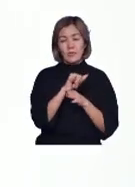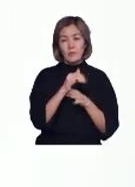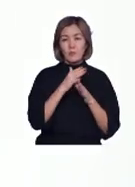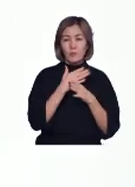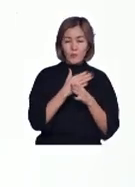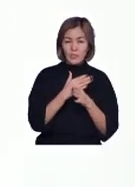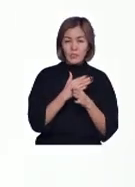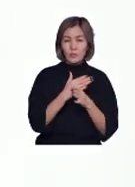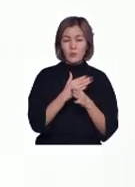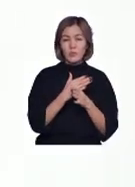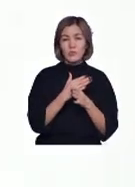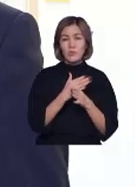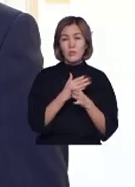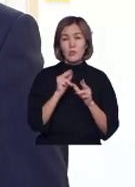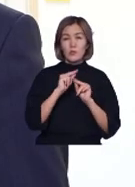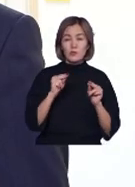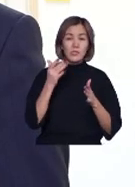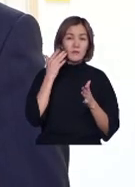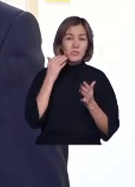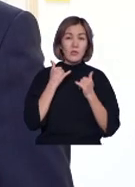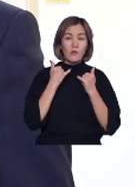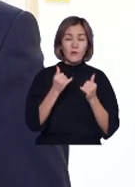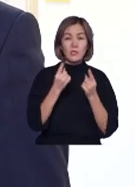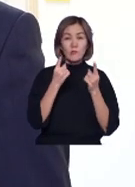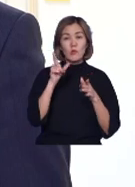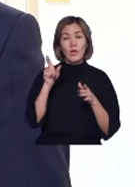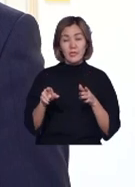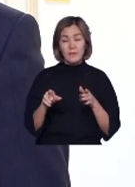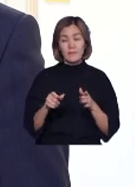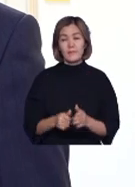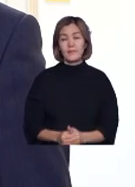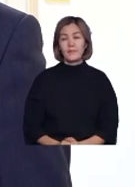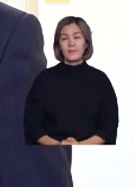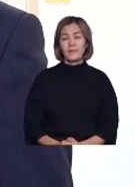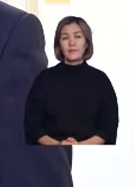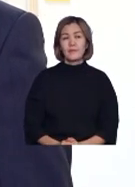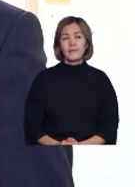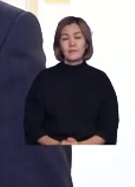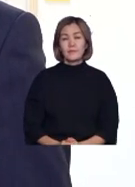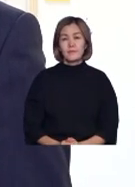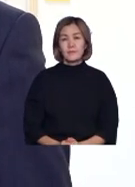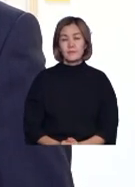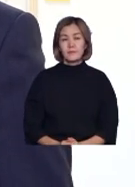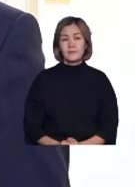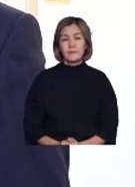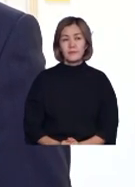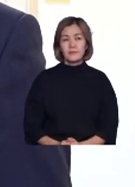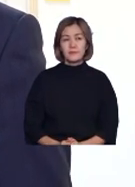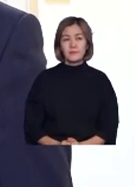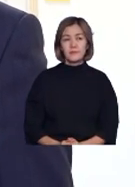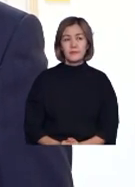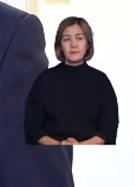көмектесуі. Алталаштың баласы бас қосқанда төрдегі орын ұстаздікі дейді. Әрине бұл бекер айтылмаған. Ұстаз ұлы адамдар, ұлы тұлғалы